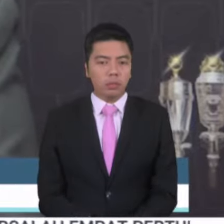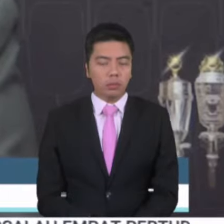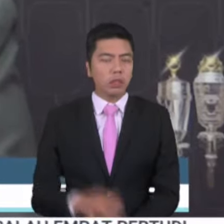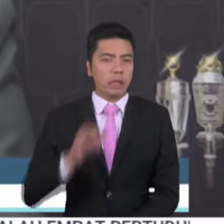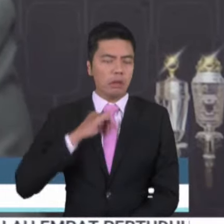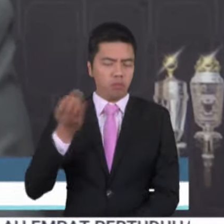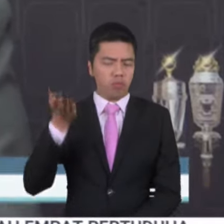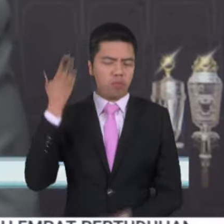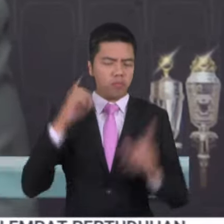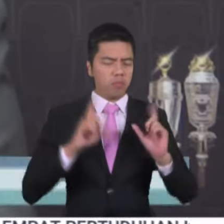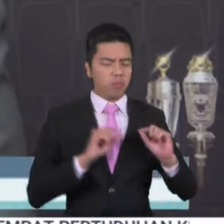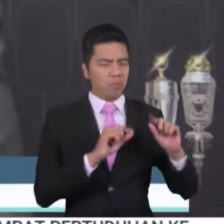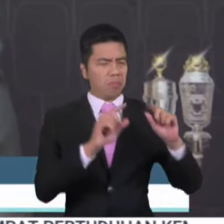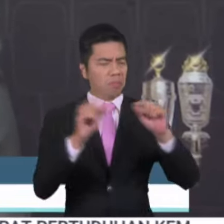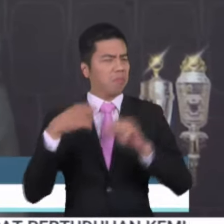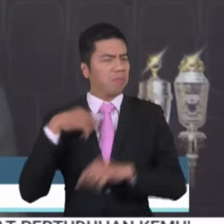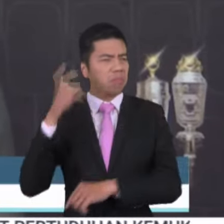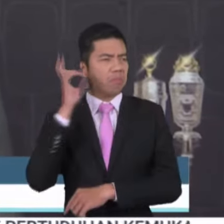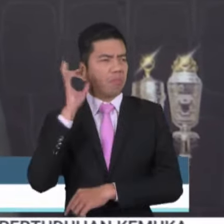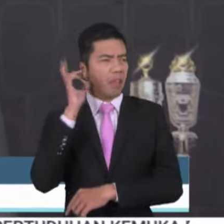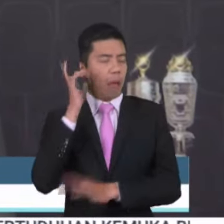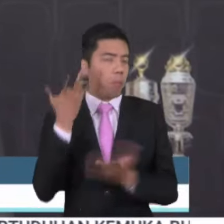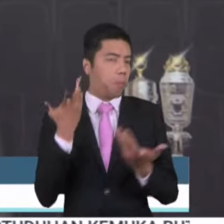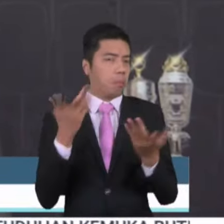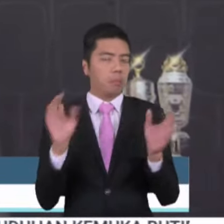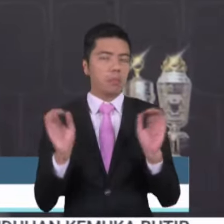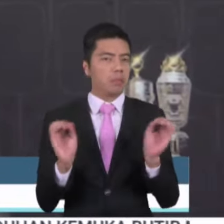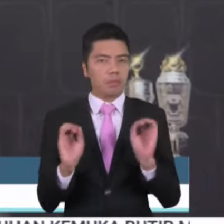Saya dengar khabar-khabar angin, tak ada.